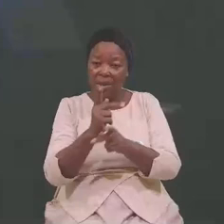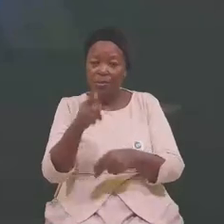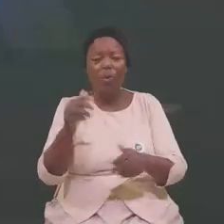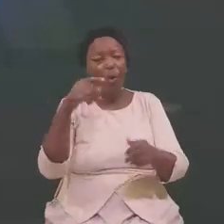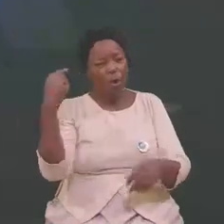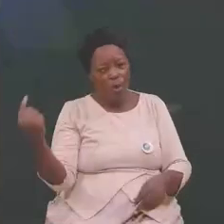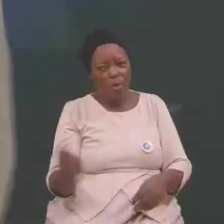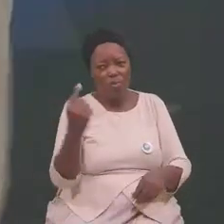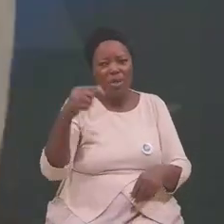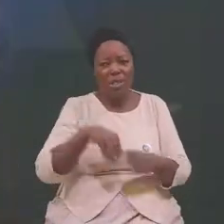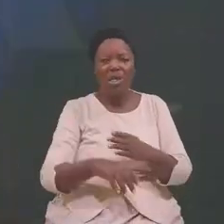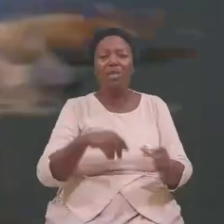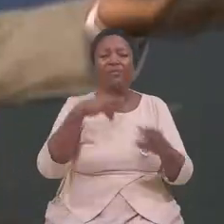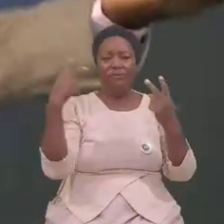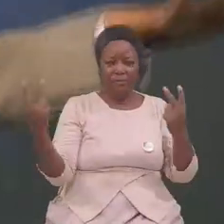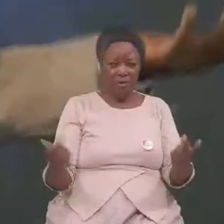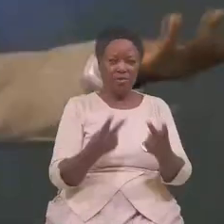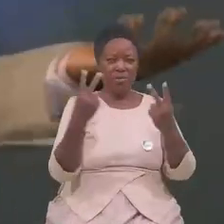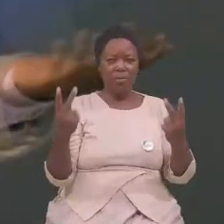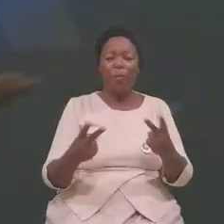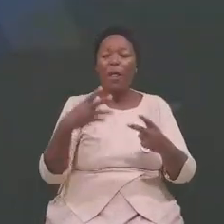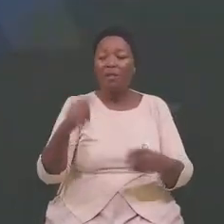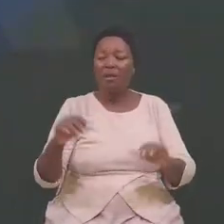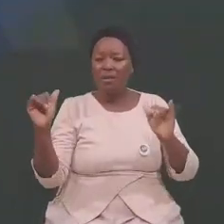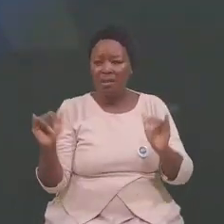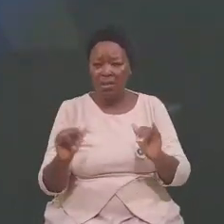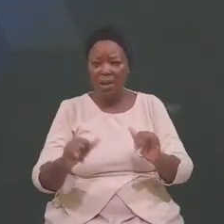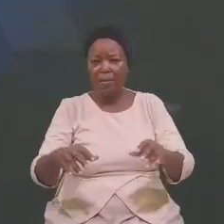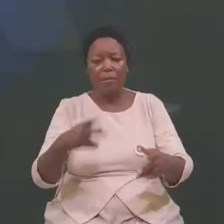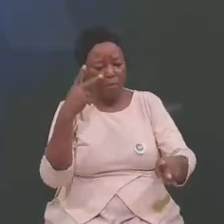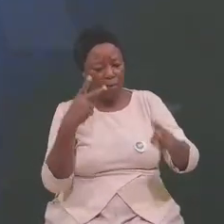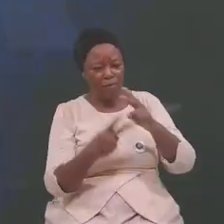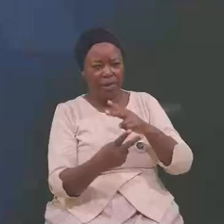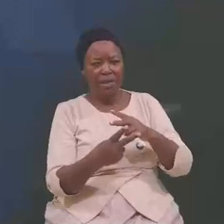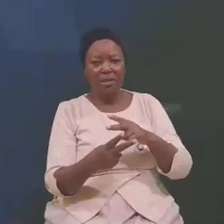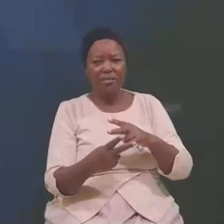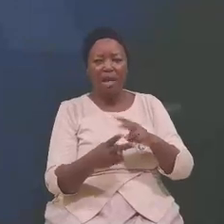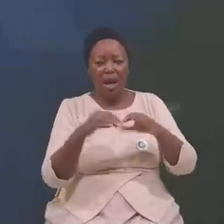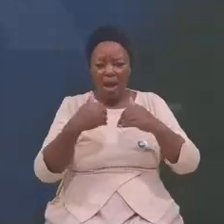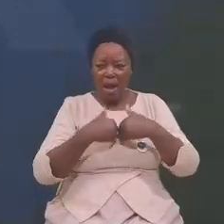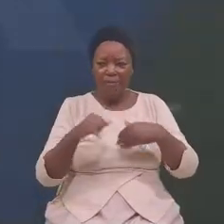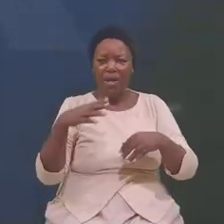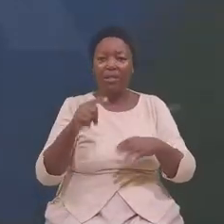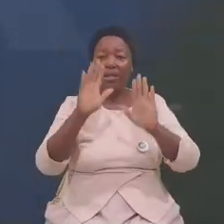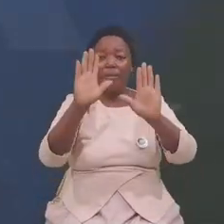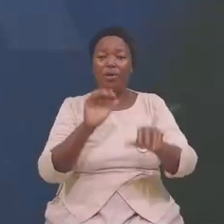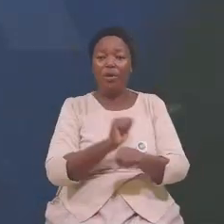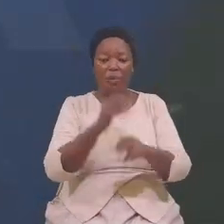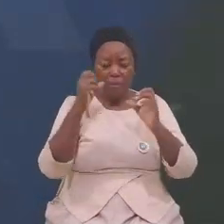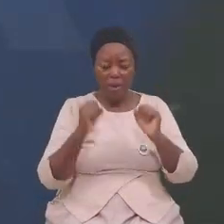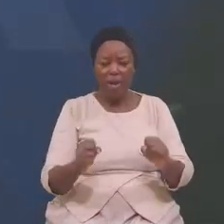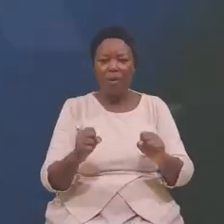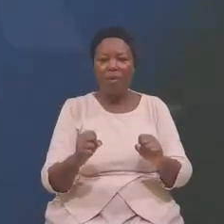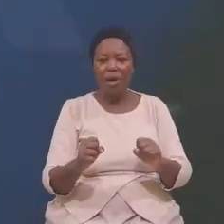la domination. Le même prophète ayant la puissance miraculeuse est